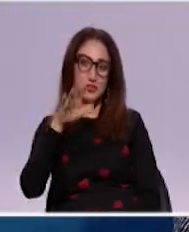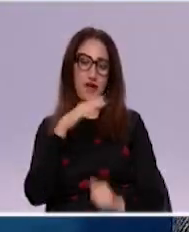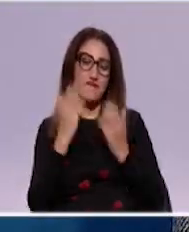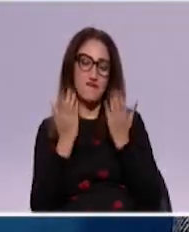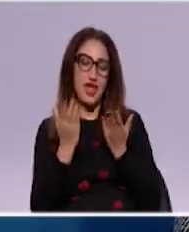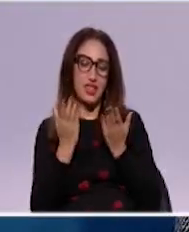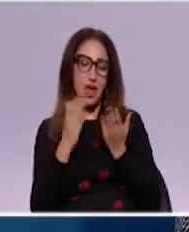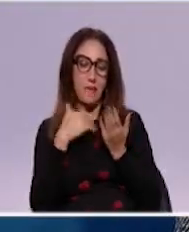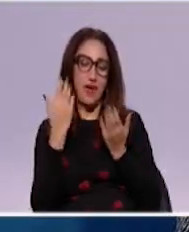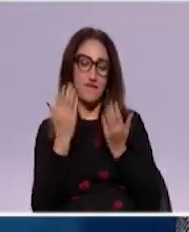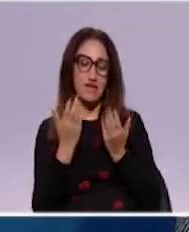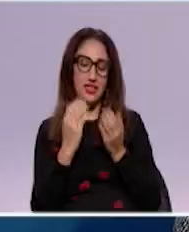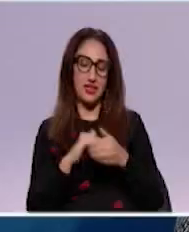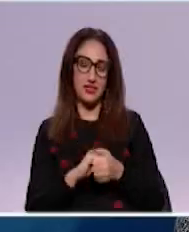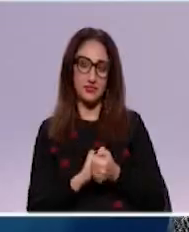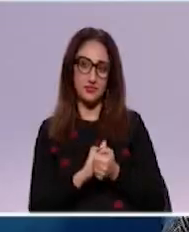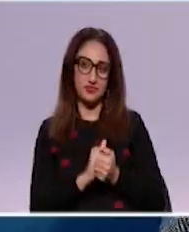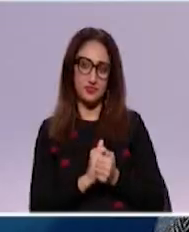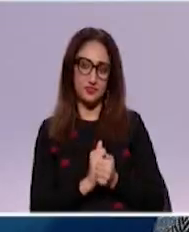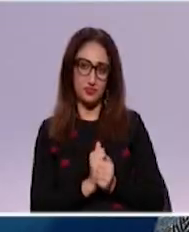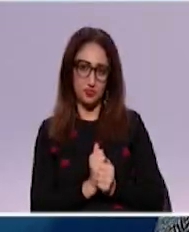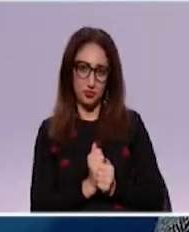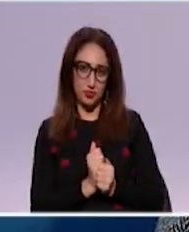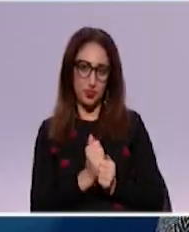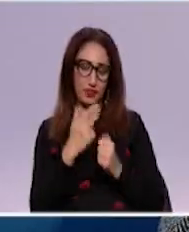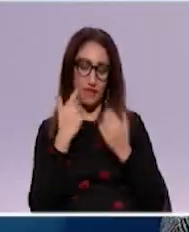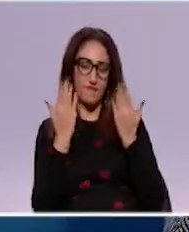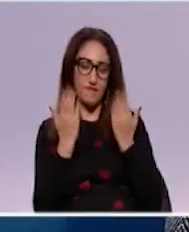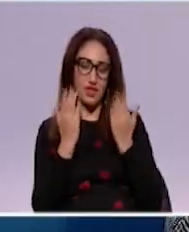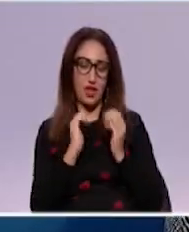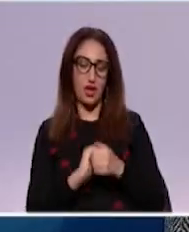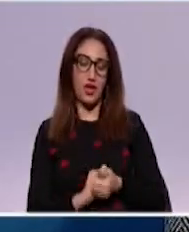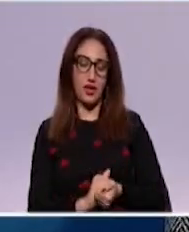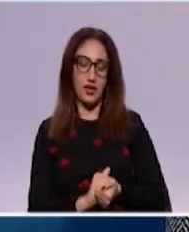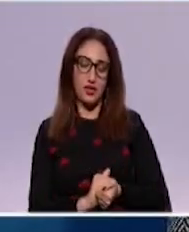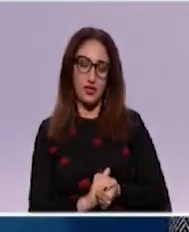روحه. وهقول لك على حاجه في حكايه الفتحه دي.